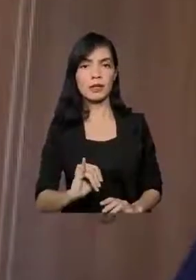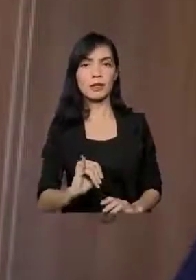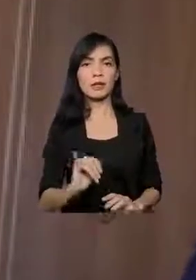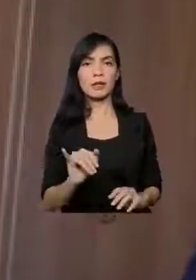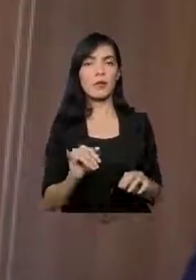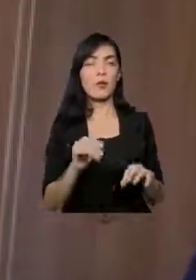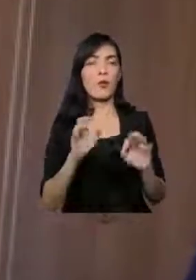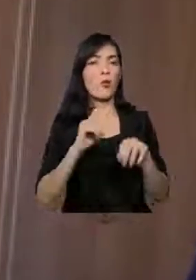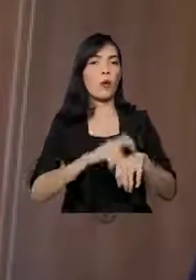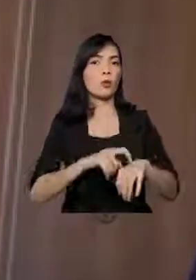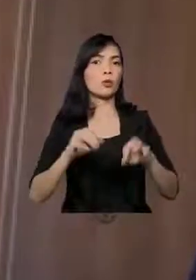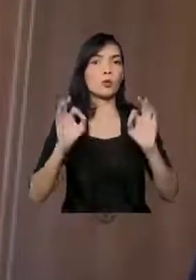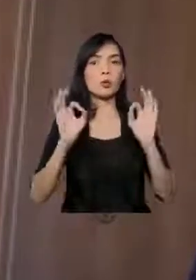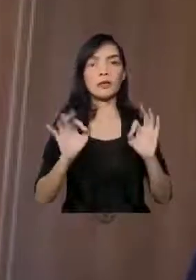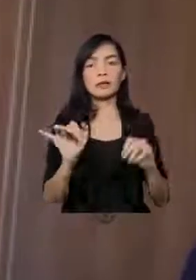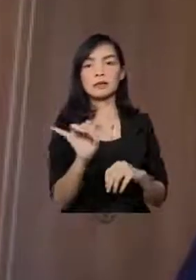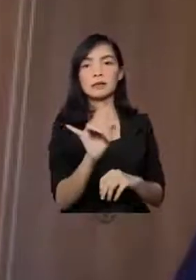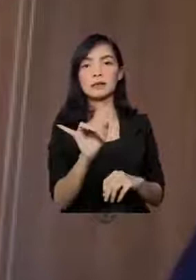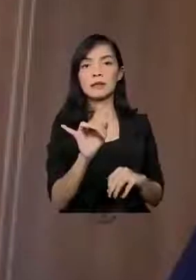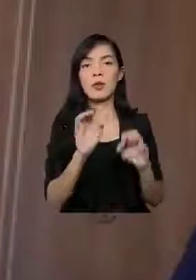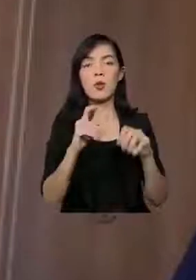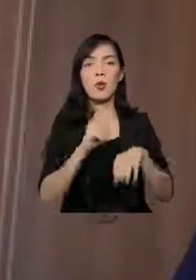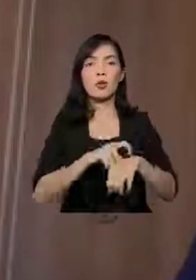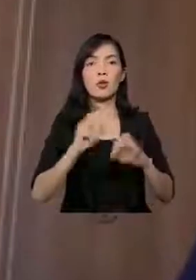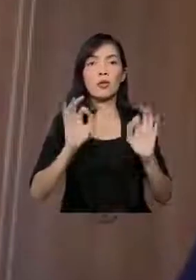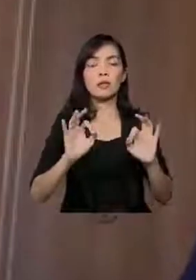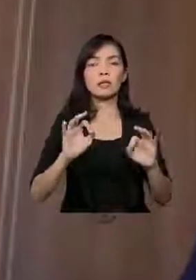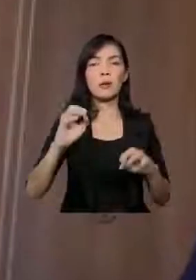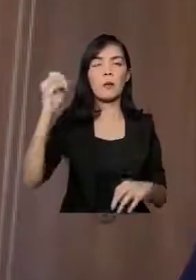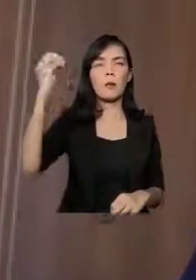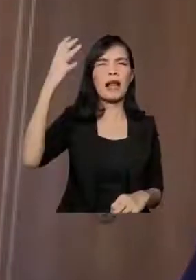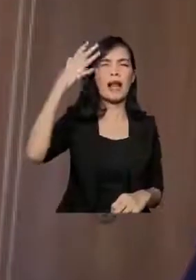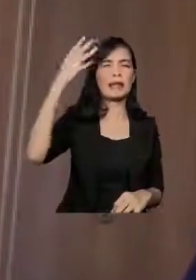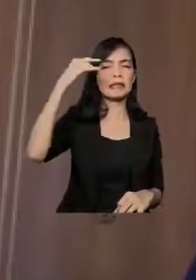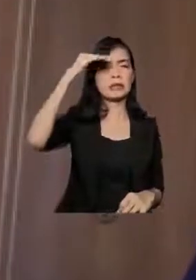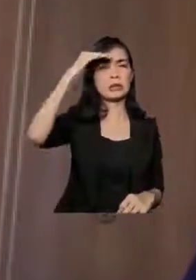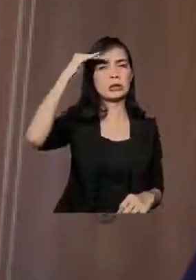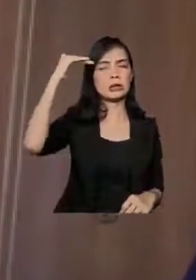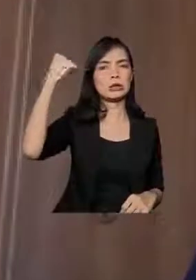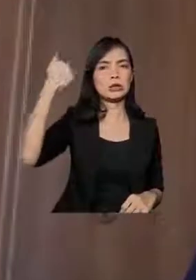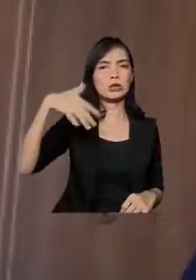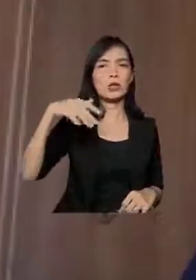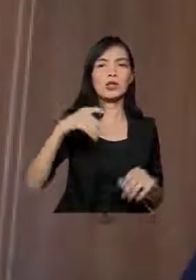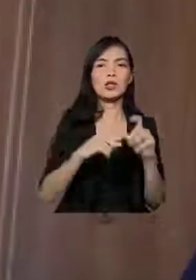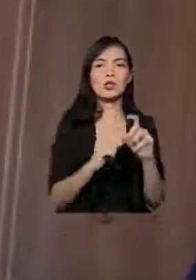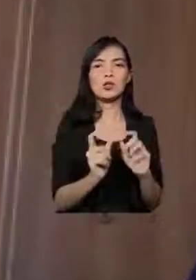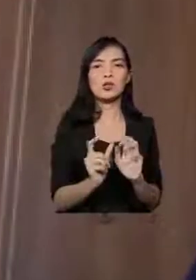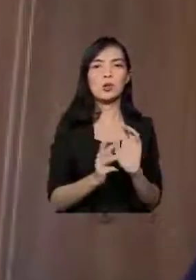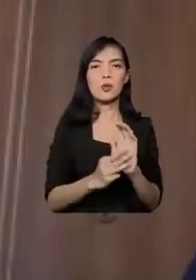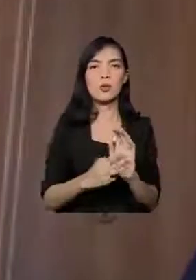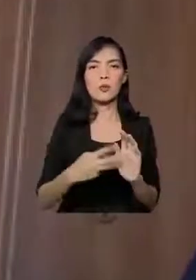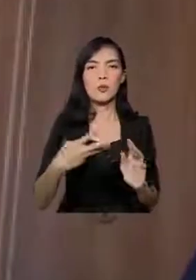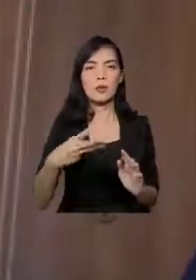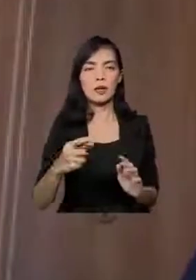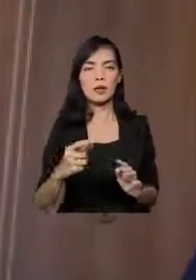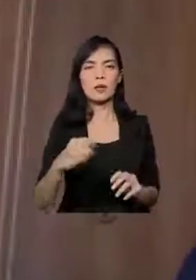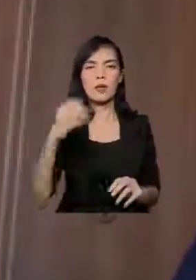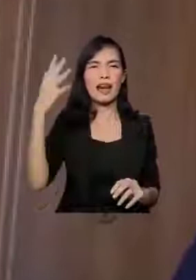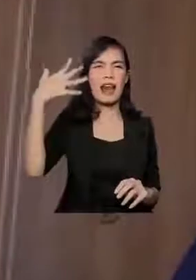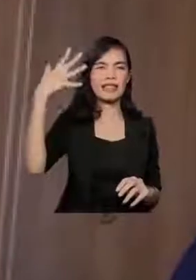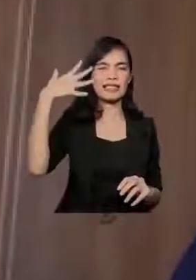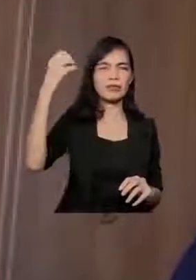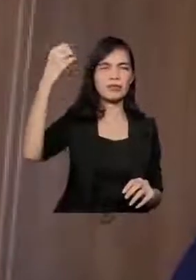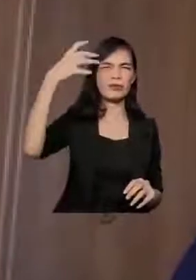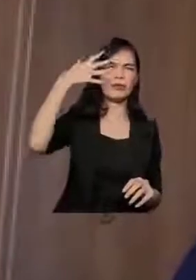kita memasuki Summer jadi memasuki musim panas sehingga memungkinkan sekali untuk melakukan